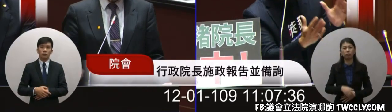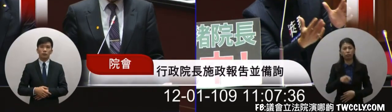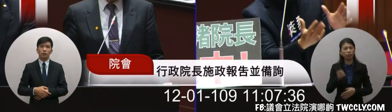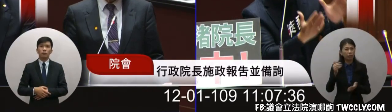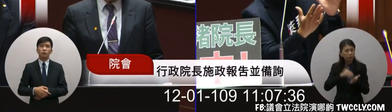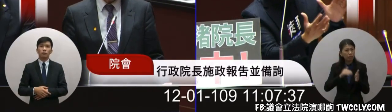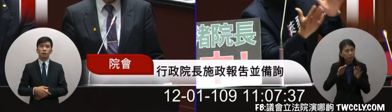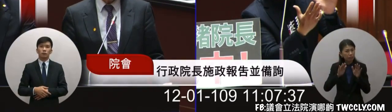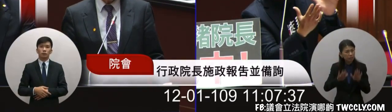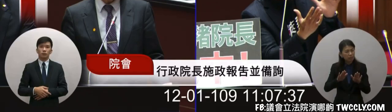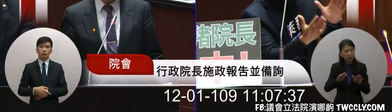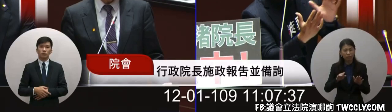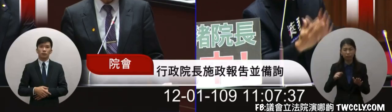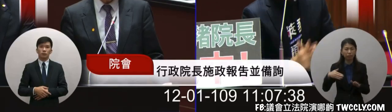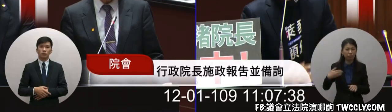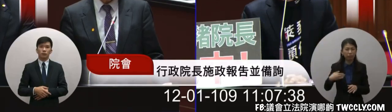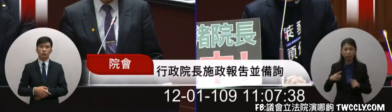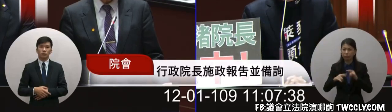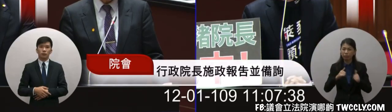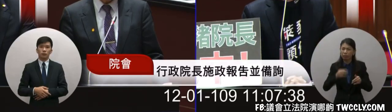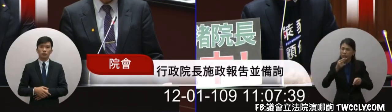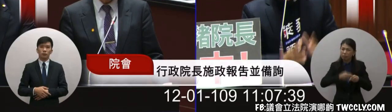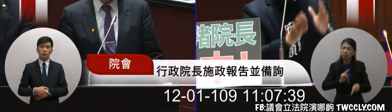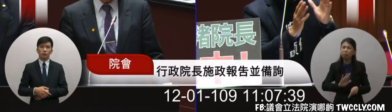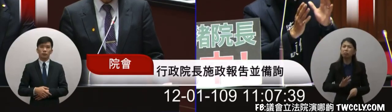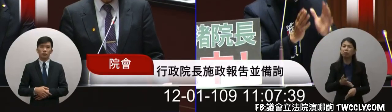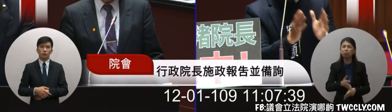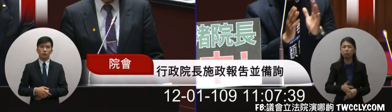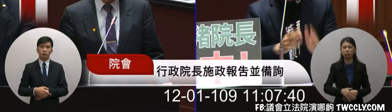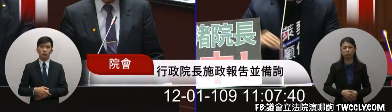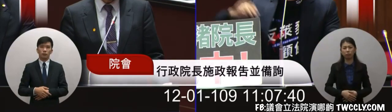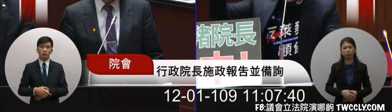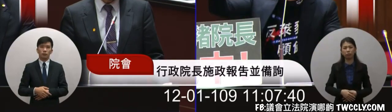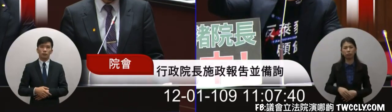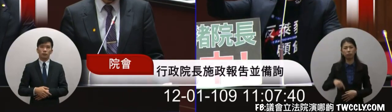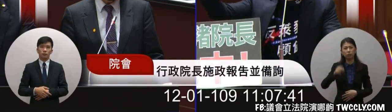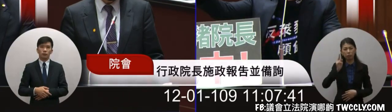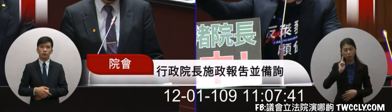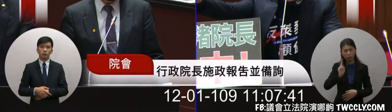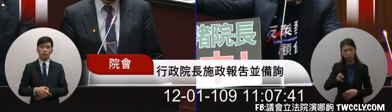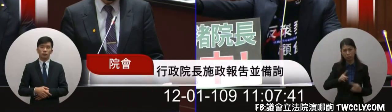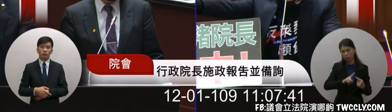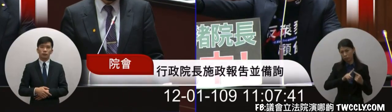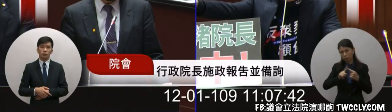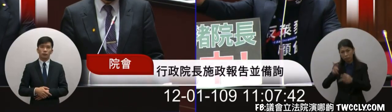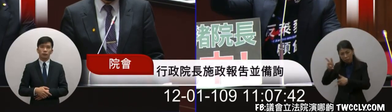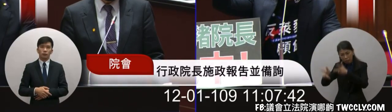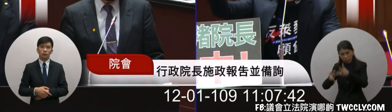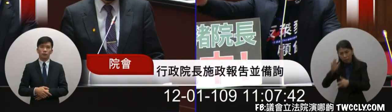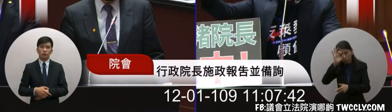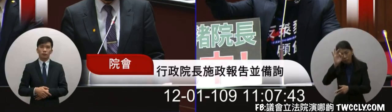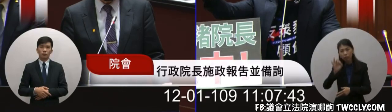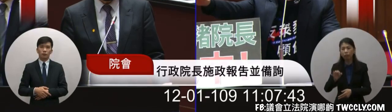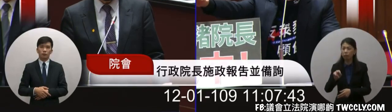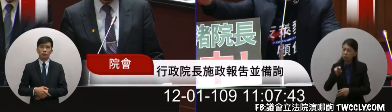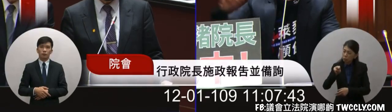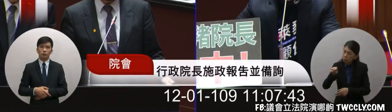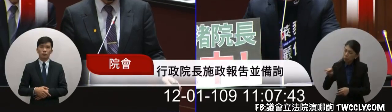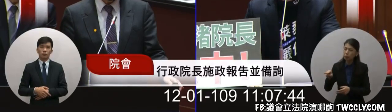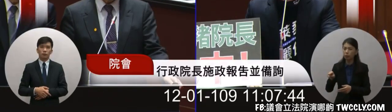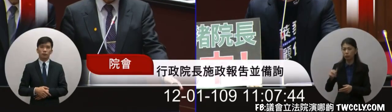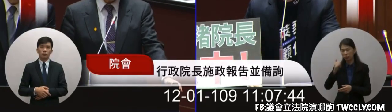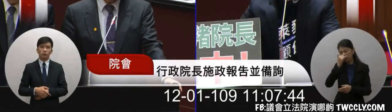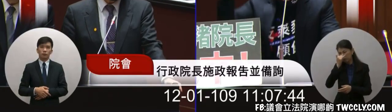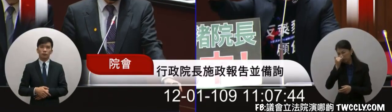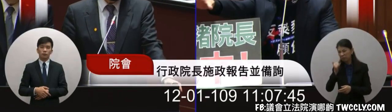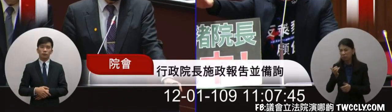在还看不到国人同胞不信任的原因，就是我们连派人去看一下他工厂怎么处理那些猪内